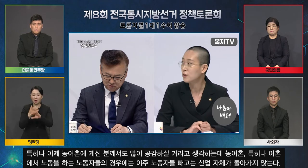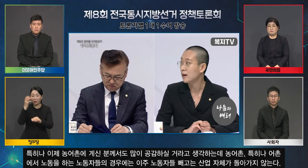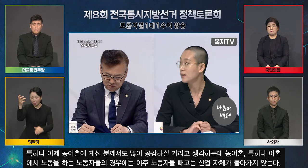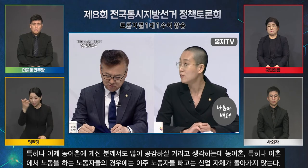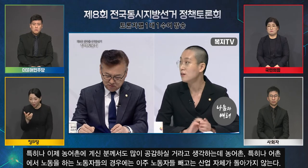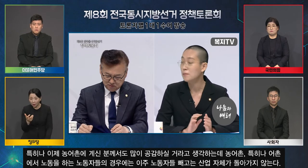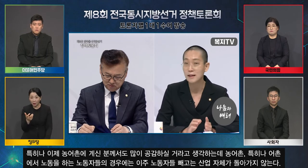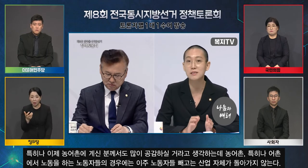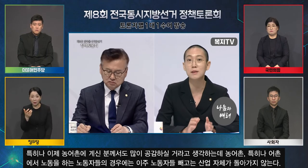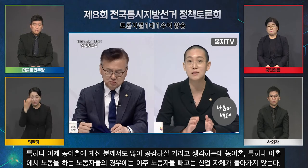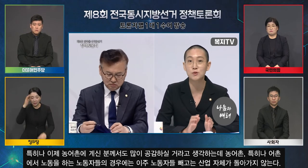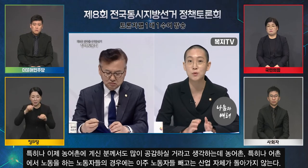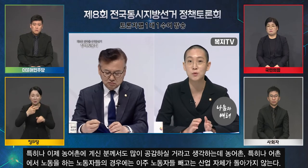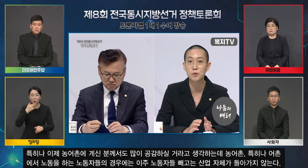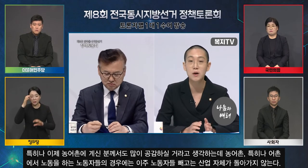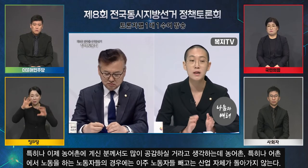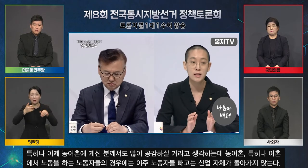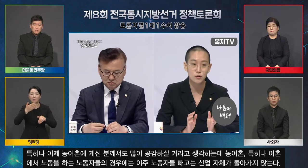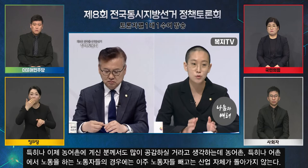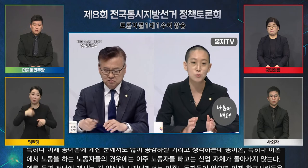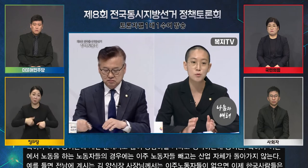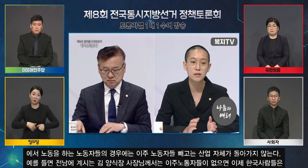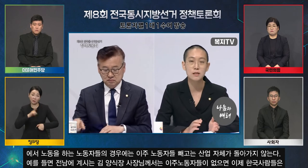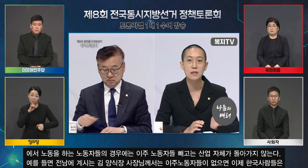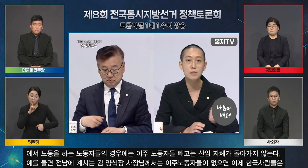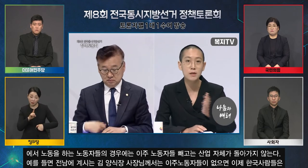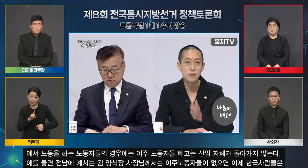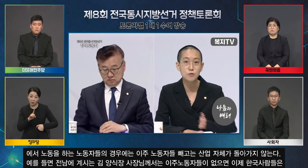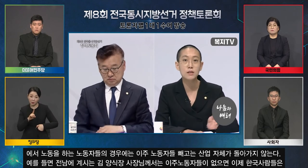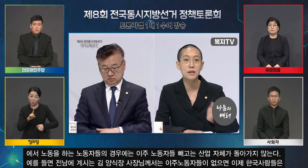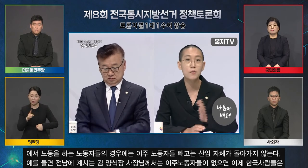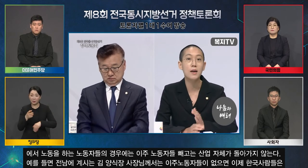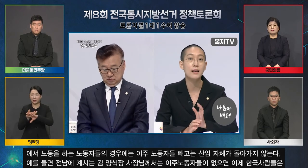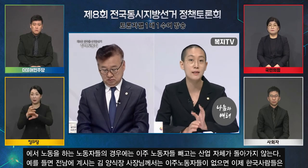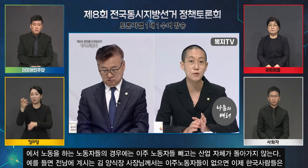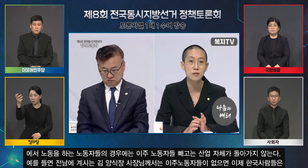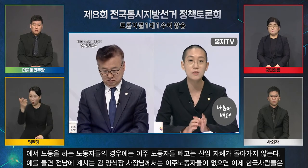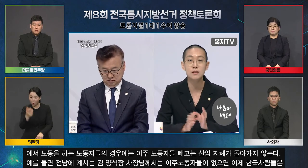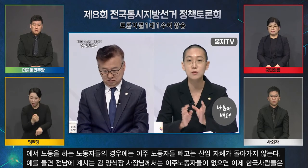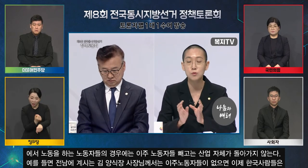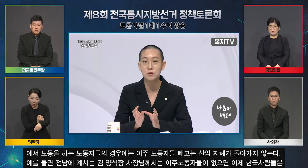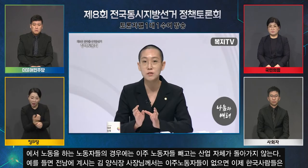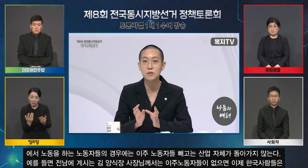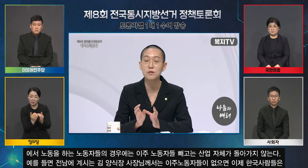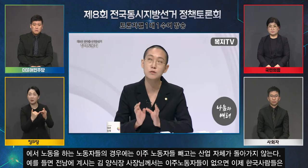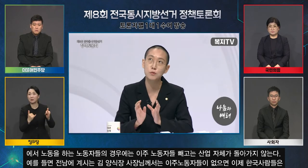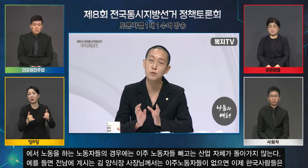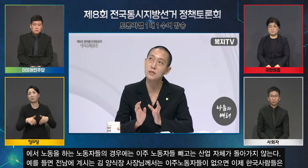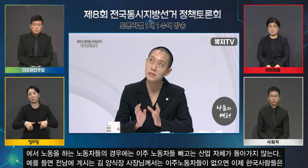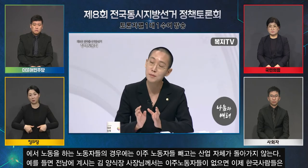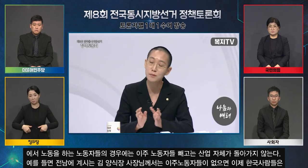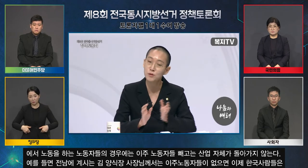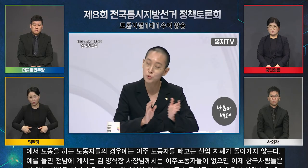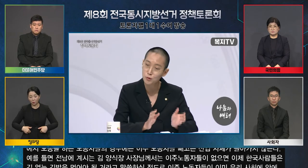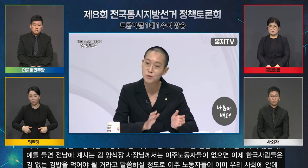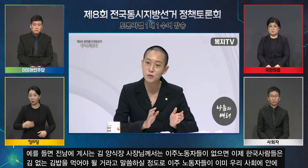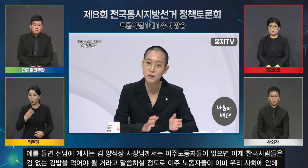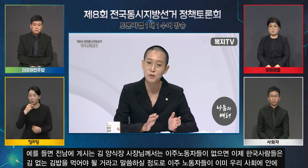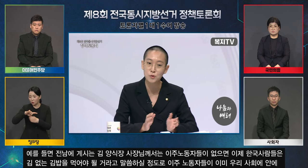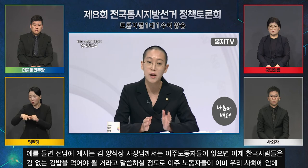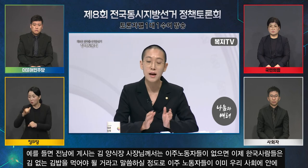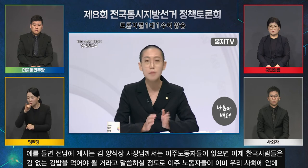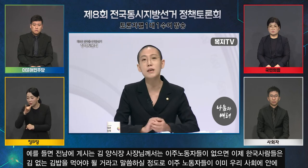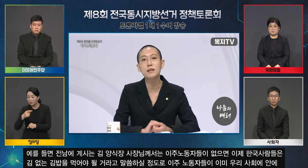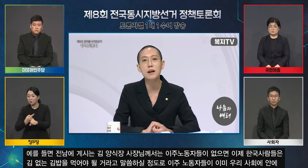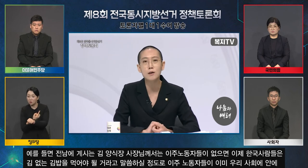먹어야 될 거다. 이렇게 말씀하실 정도로 이주노동자들이 이미 우리 사회 안에서 특히나 수도권 지역도 있지만 비수도권